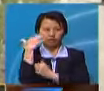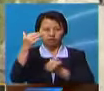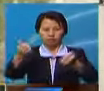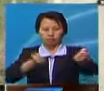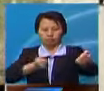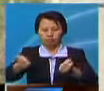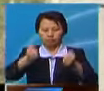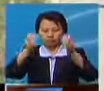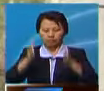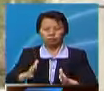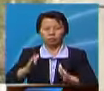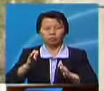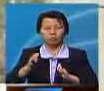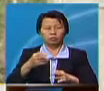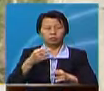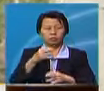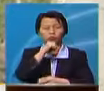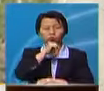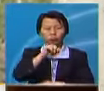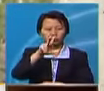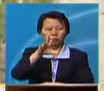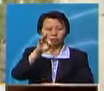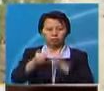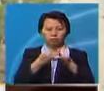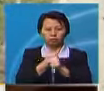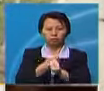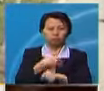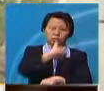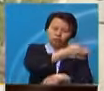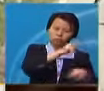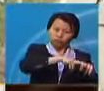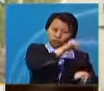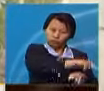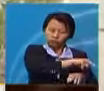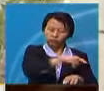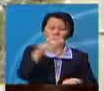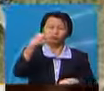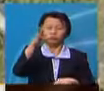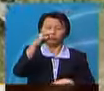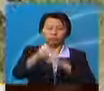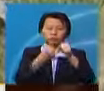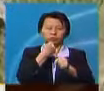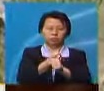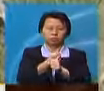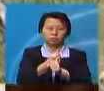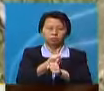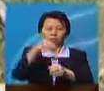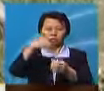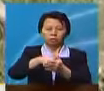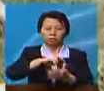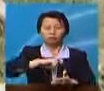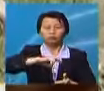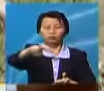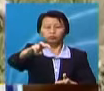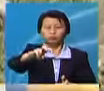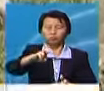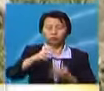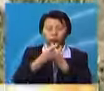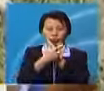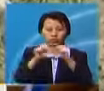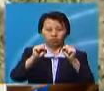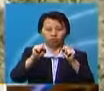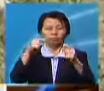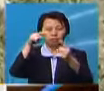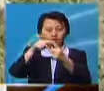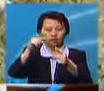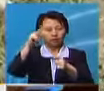Pemandu lori Nur Khairi Helmi, 39 tahun dan pembantunya Muhammad Abdullah, 19 tahun yang dalam perjalanan dari Kuala Lipis ke Gua